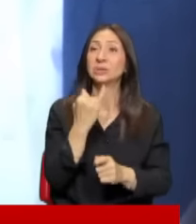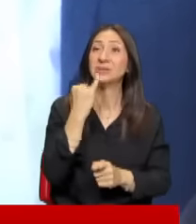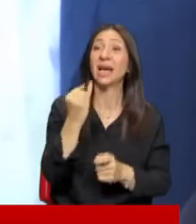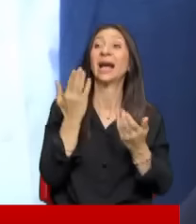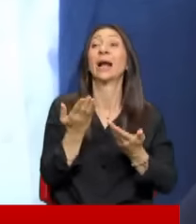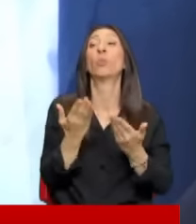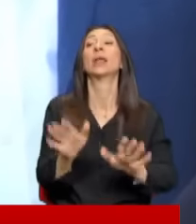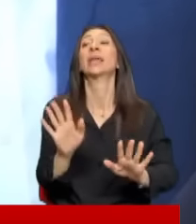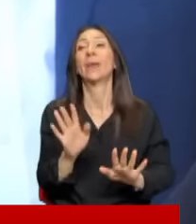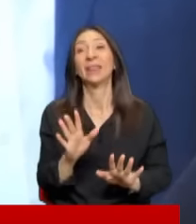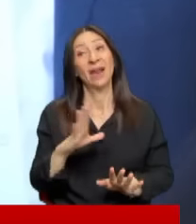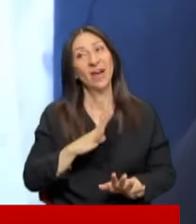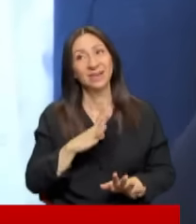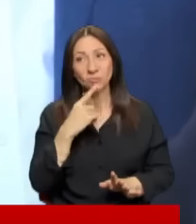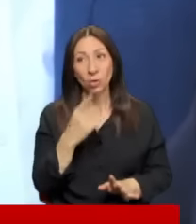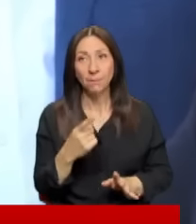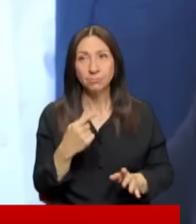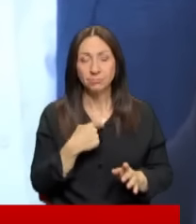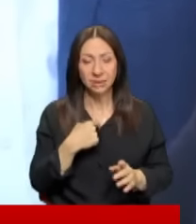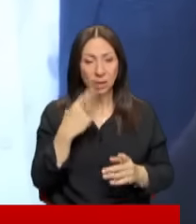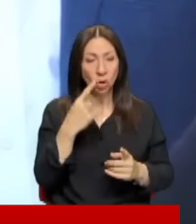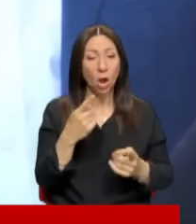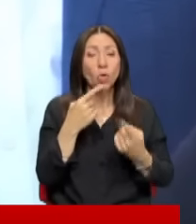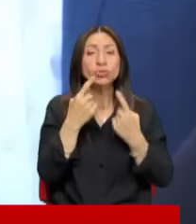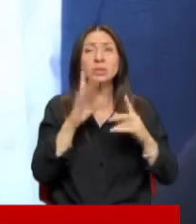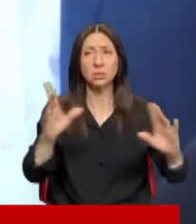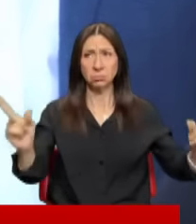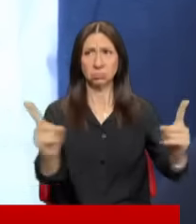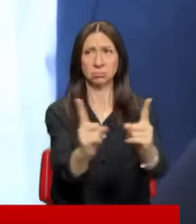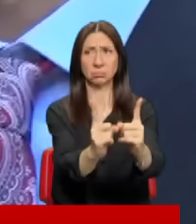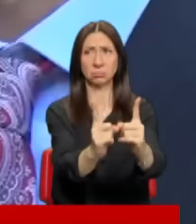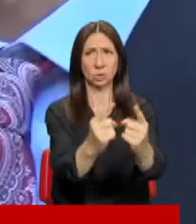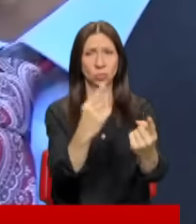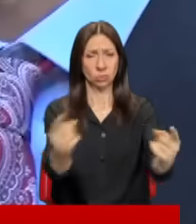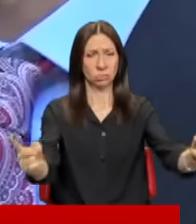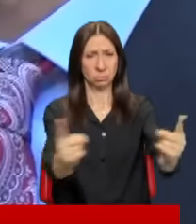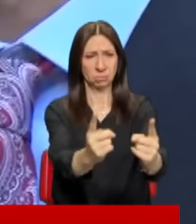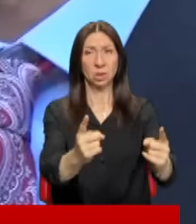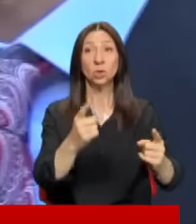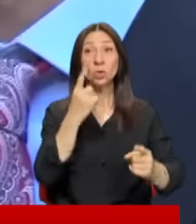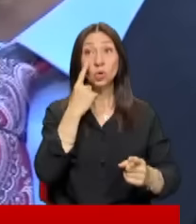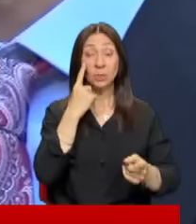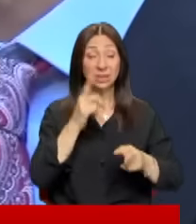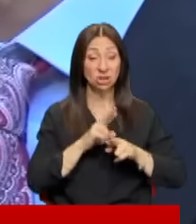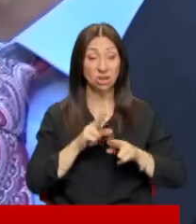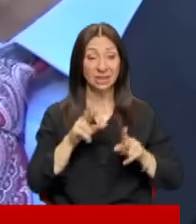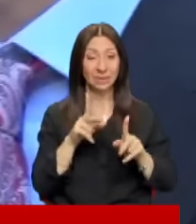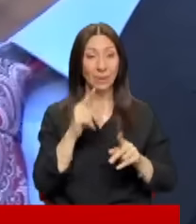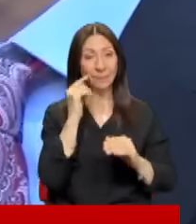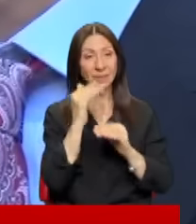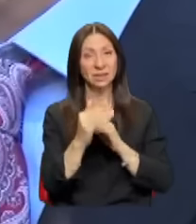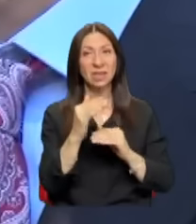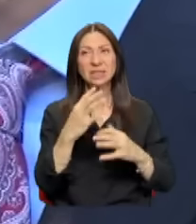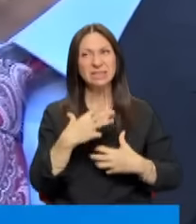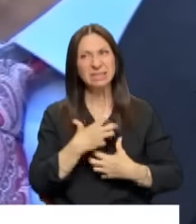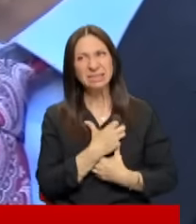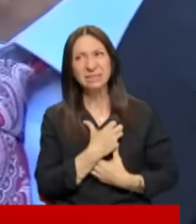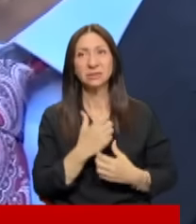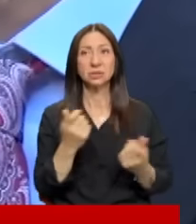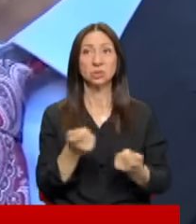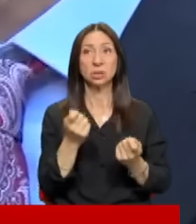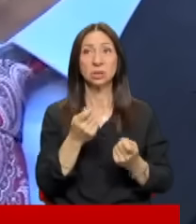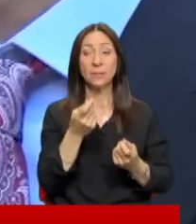ziyareti hazmedemeyenler var diyor. Bizim üzerimizden konuşmasınlar, birbirleriyle konuşsunlar. Hükümet çatlayacak gibi milletin karamsarlığa